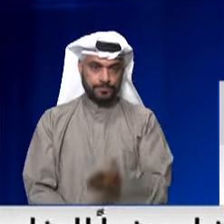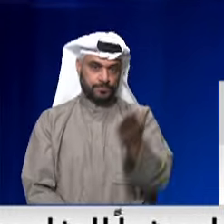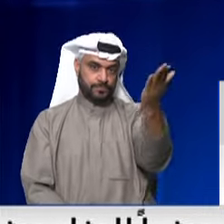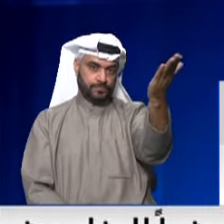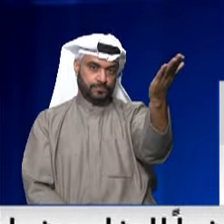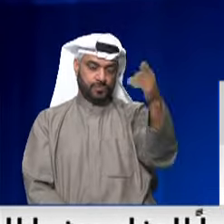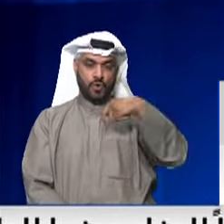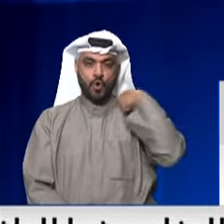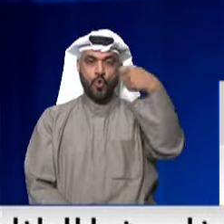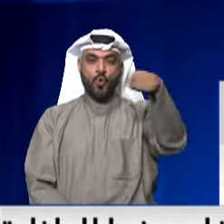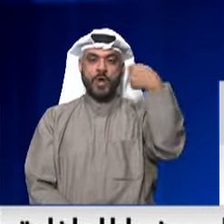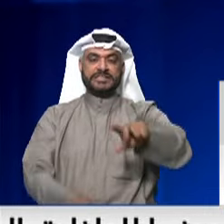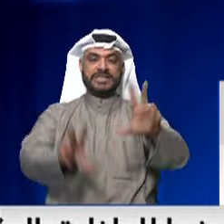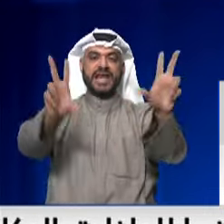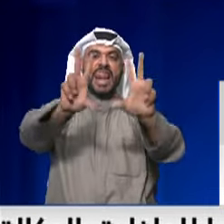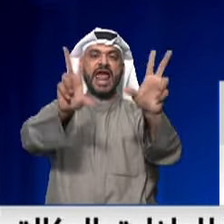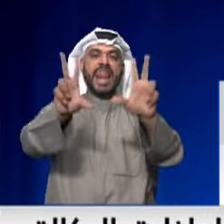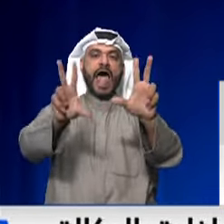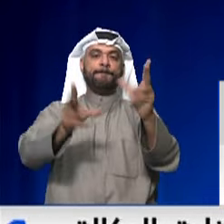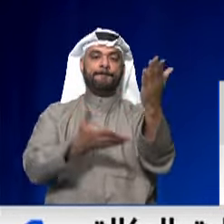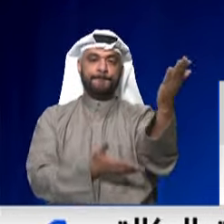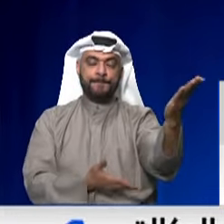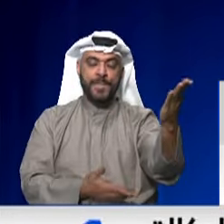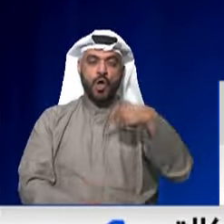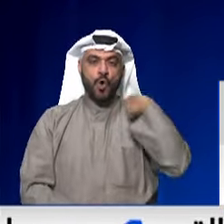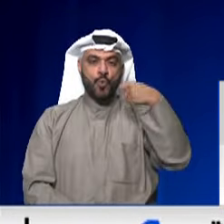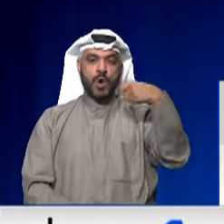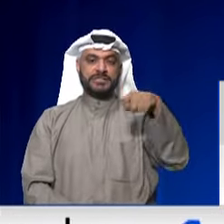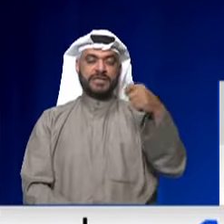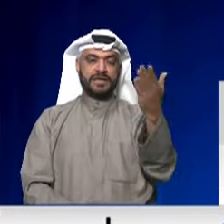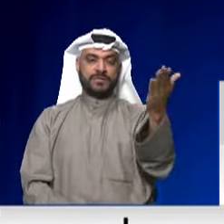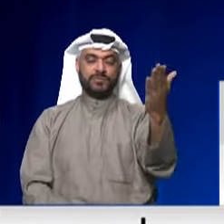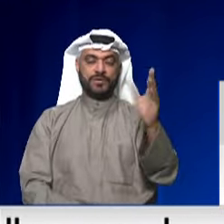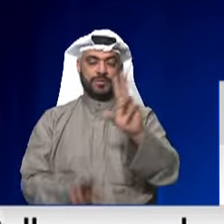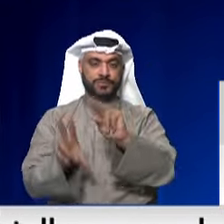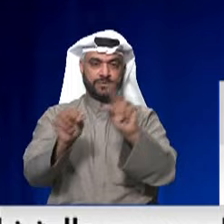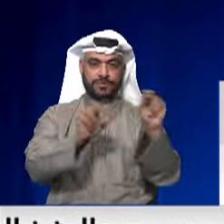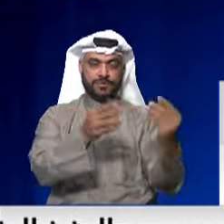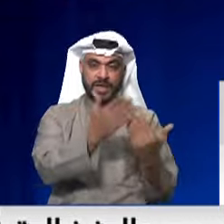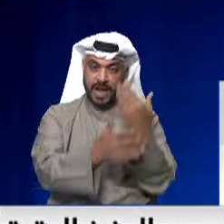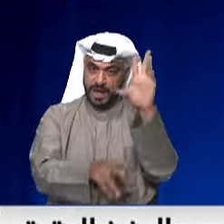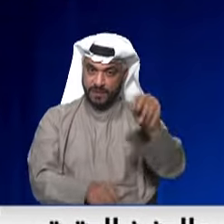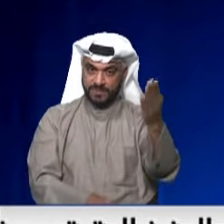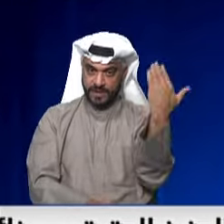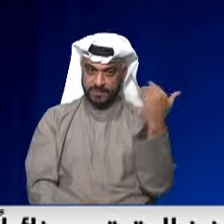عبد الرحمن بداح عبد الرحمن المطيري وزيرا للإعلام والثقافة.